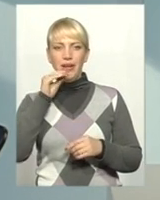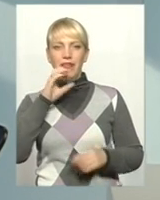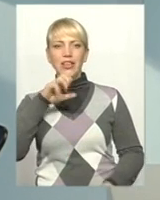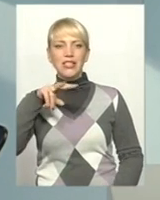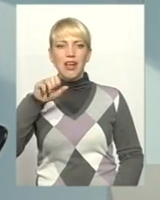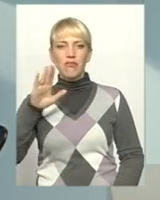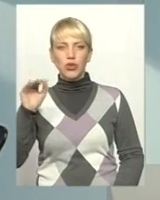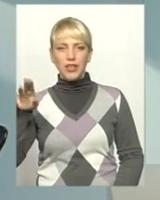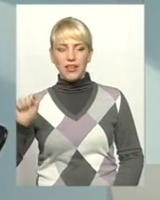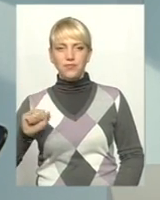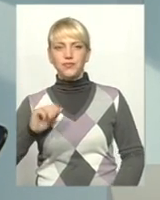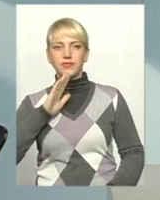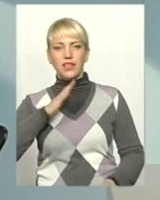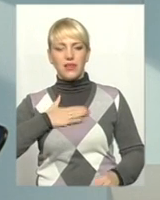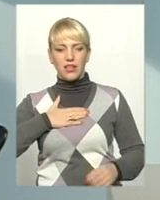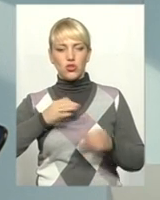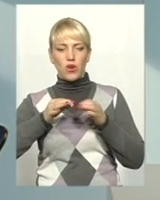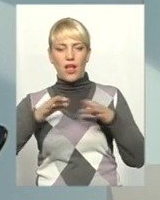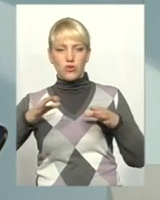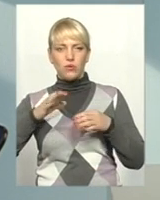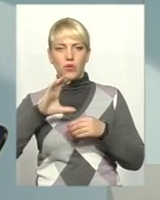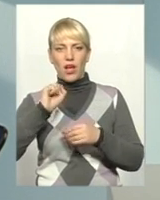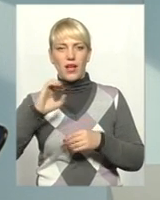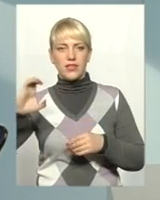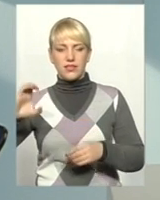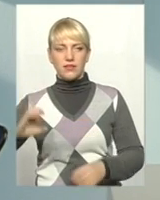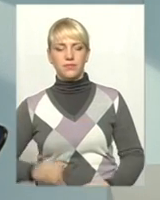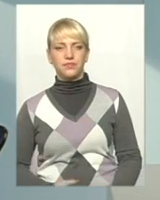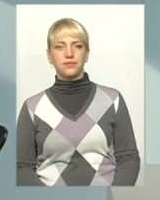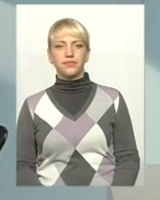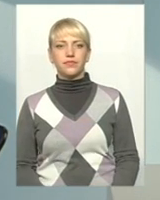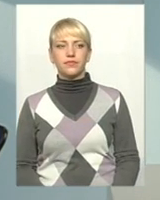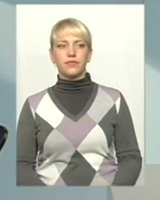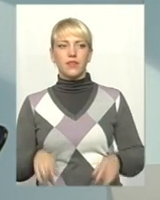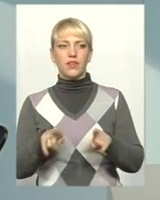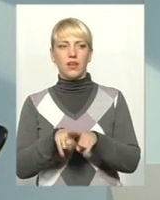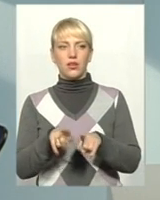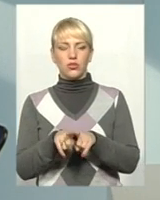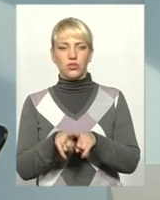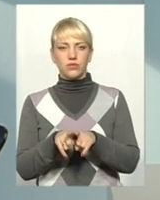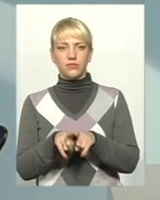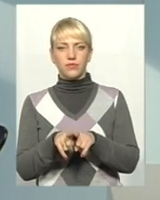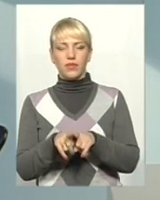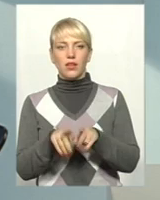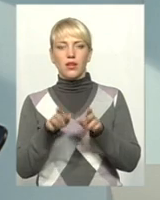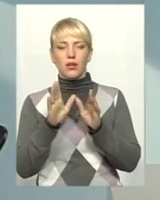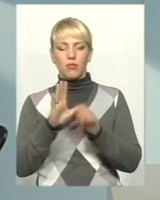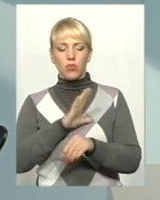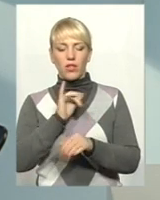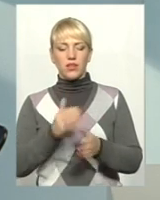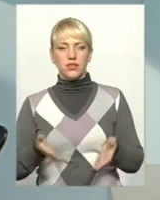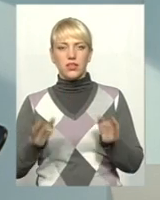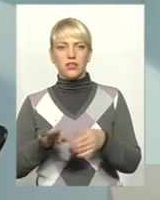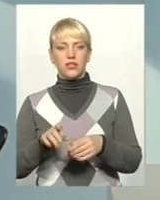Старокостянтинів-Шепетівка-Славута на нашу атомну АЕС. І також була і вона залишалася – це